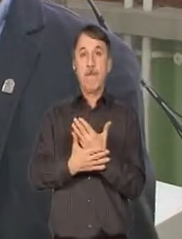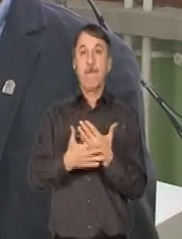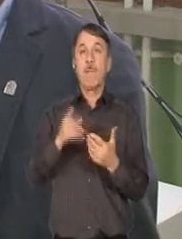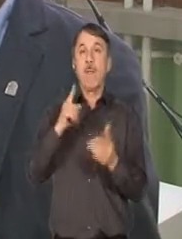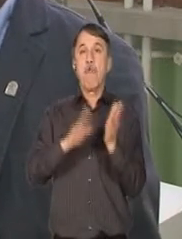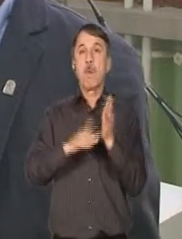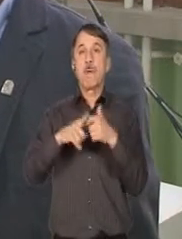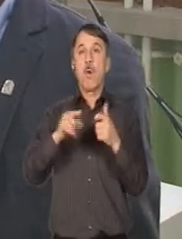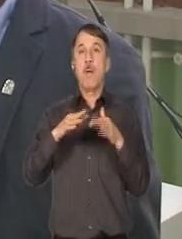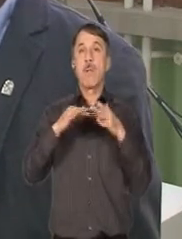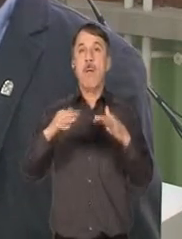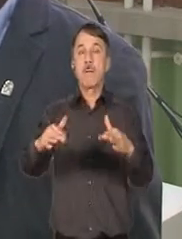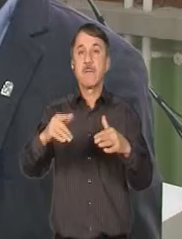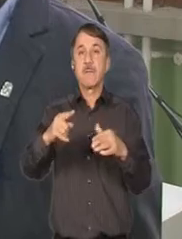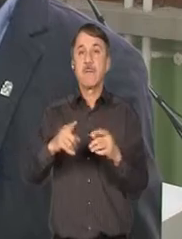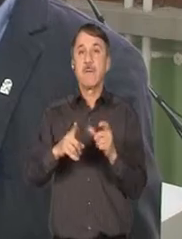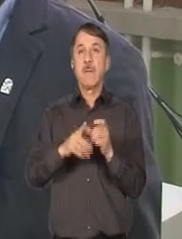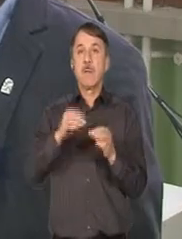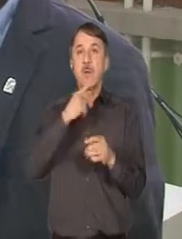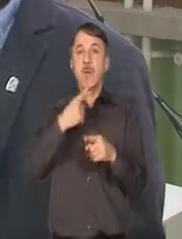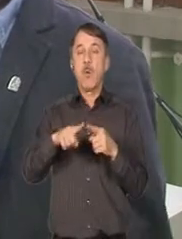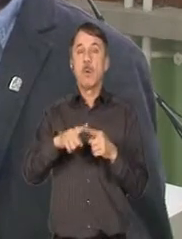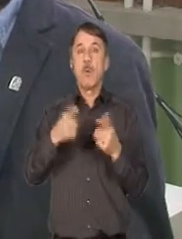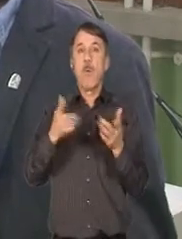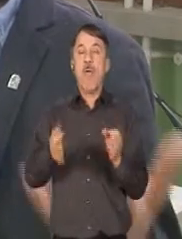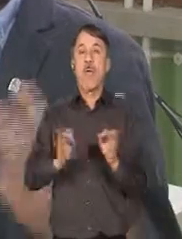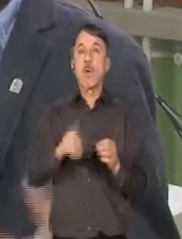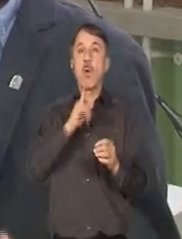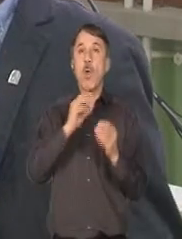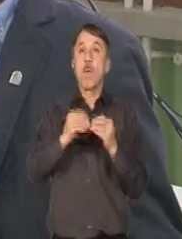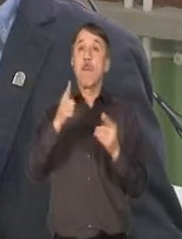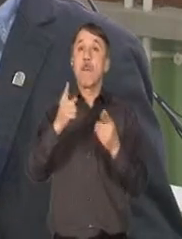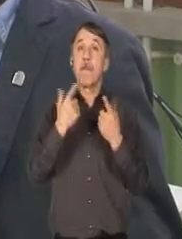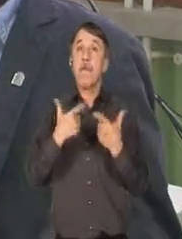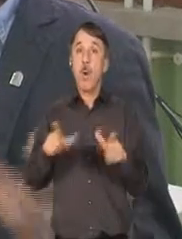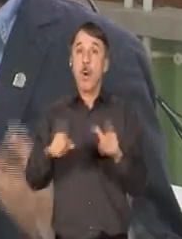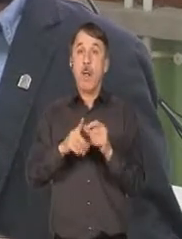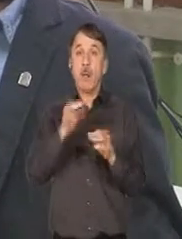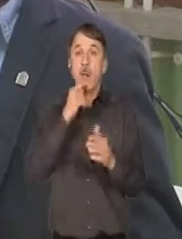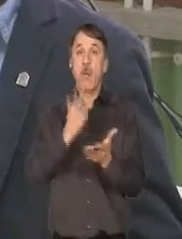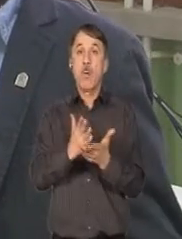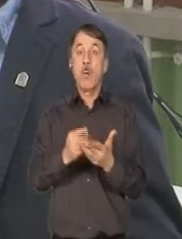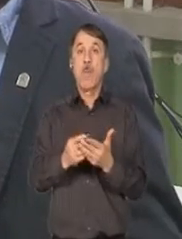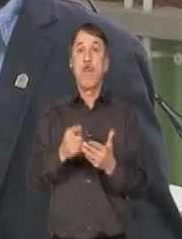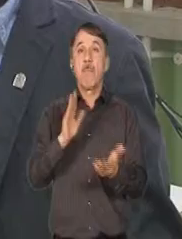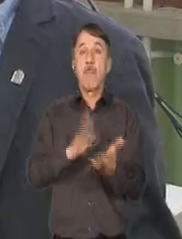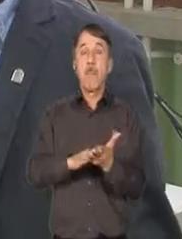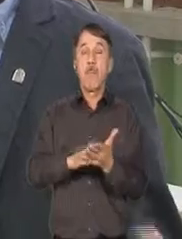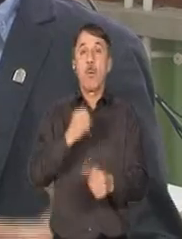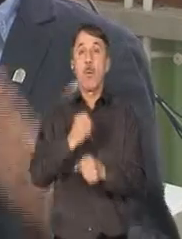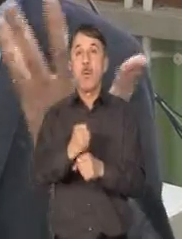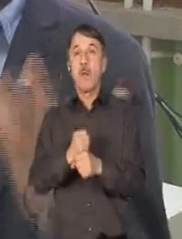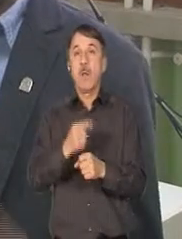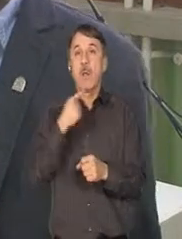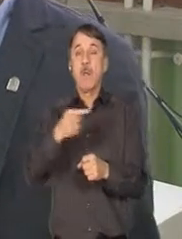izložena mikrotalasnom zračenju, da postoje neki efekti koji bi mogli unosom onda te hrane da